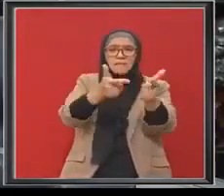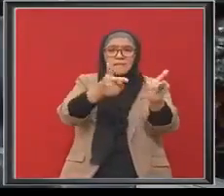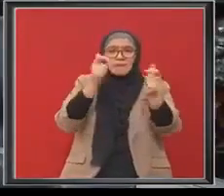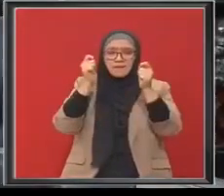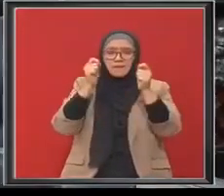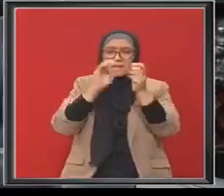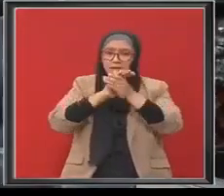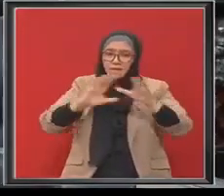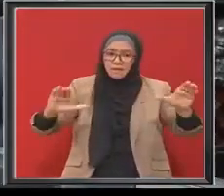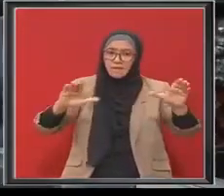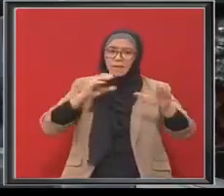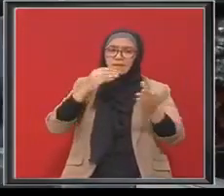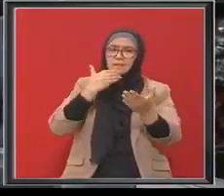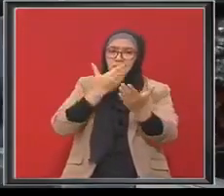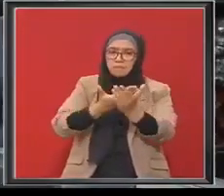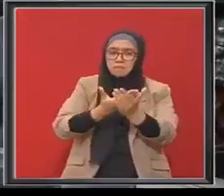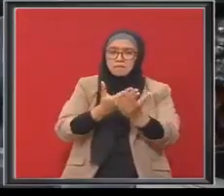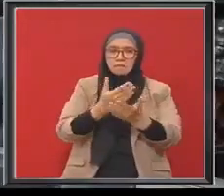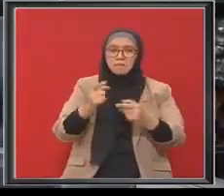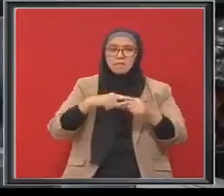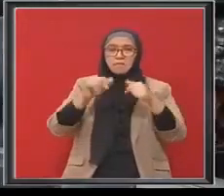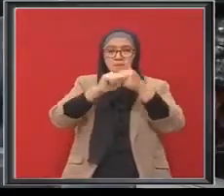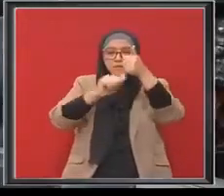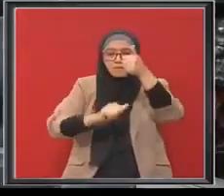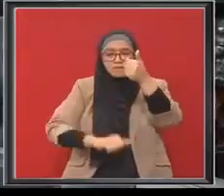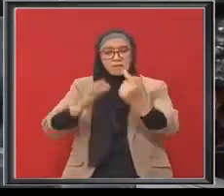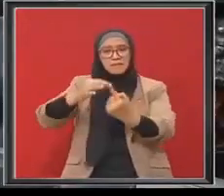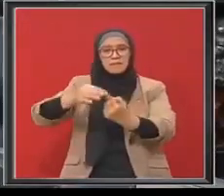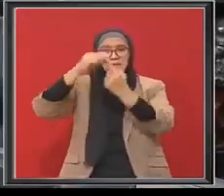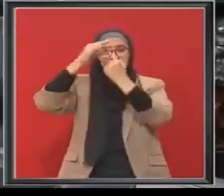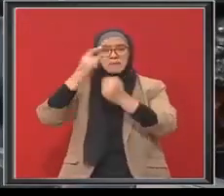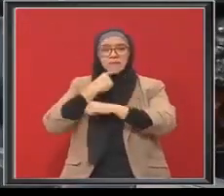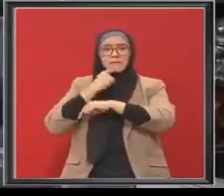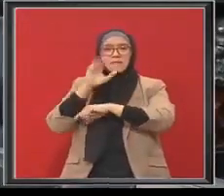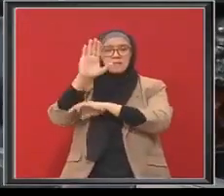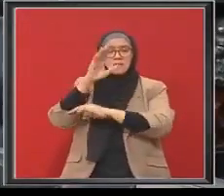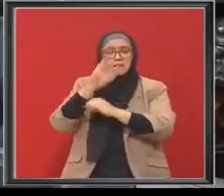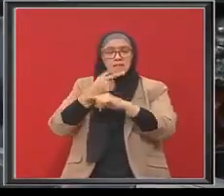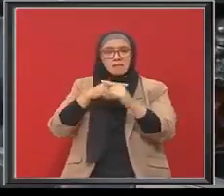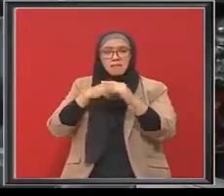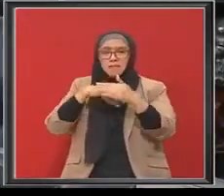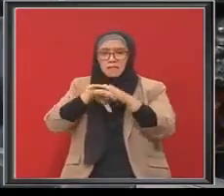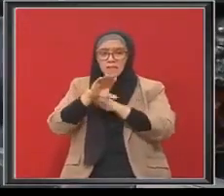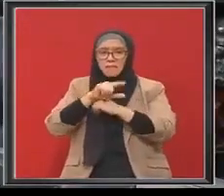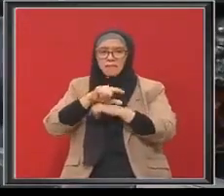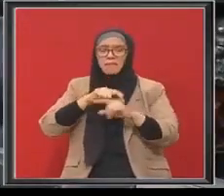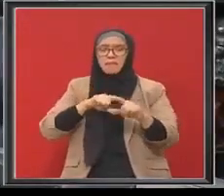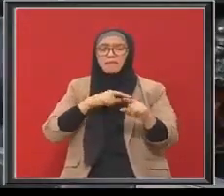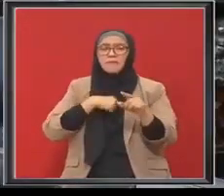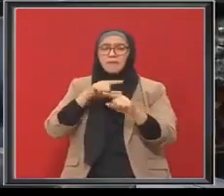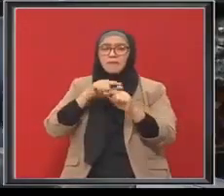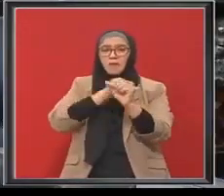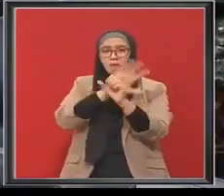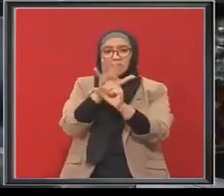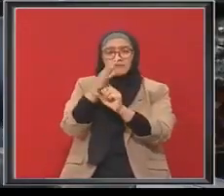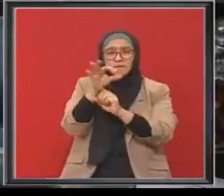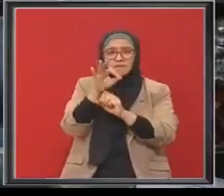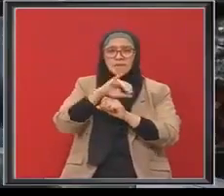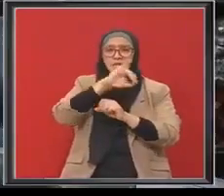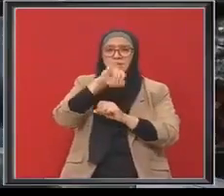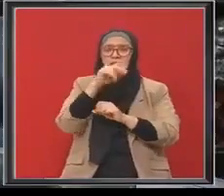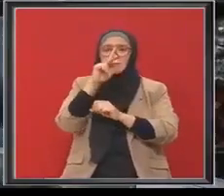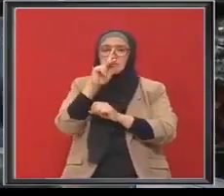jawatankuasa khas jaminan akses bekalan beximco Beat 19 JYJ telah